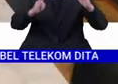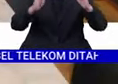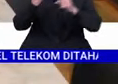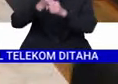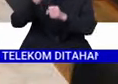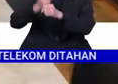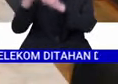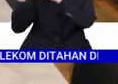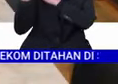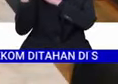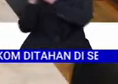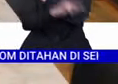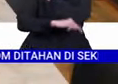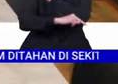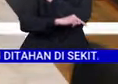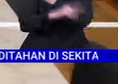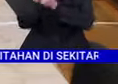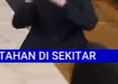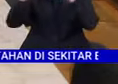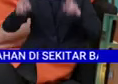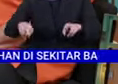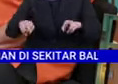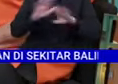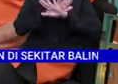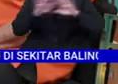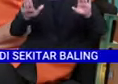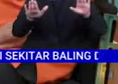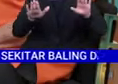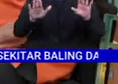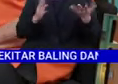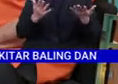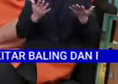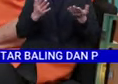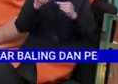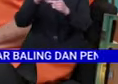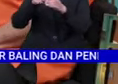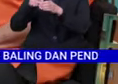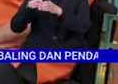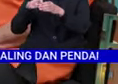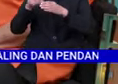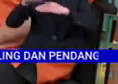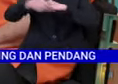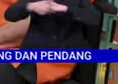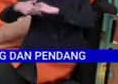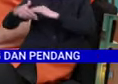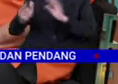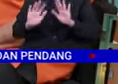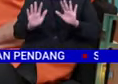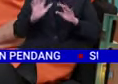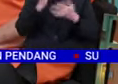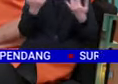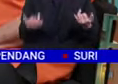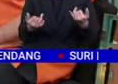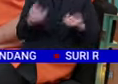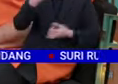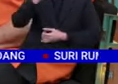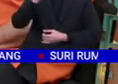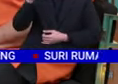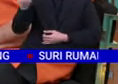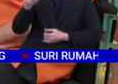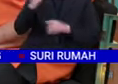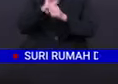tanggungjawab pada Negeri setelah ayat dan tidak kemakan Budi di tingkat awal bagi nabi kita supaya dato' onn Hafidz Ghazi